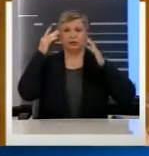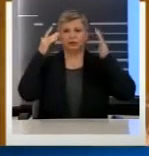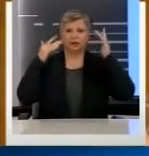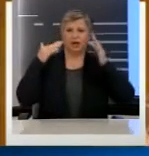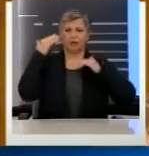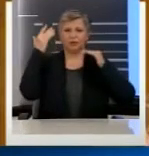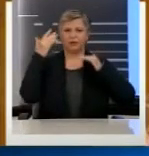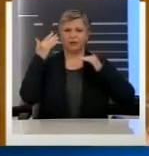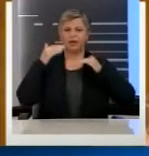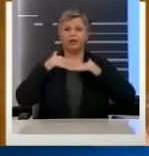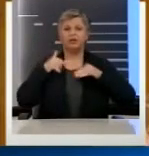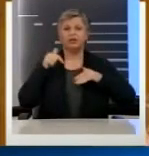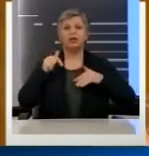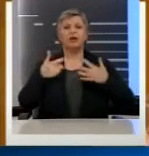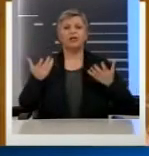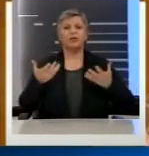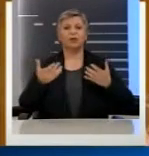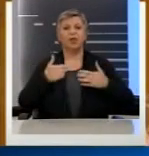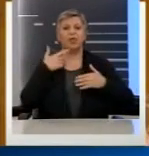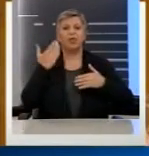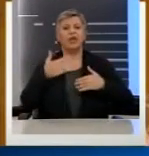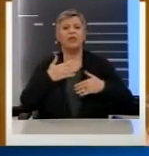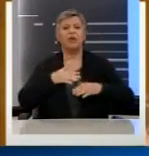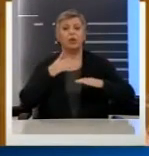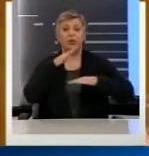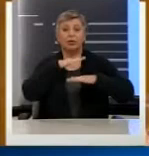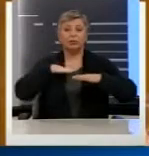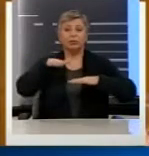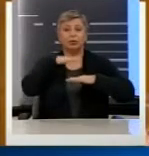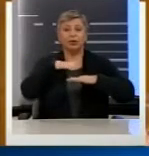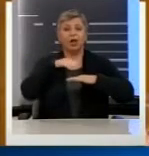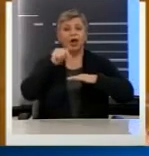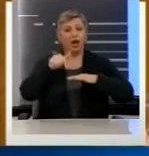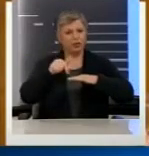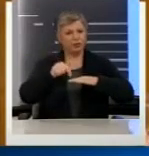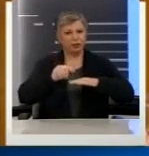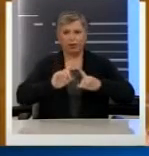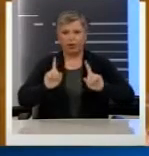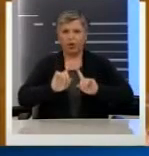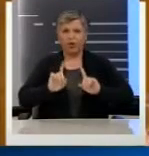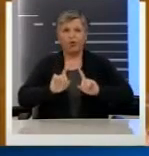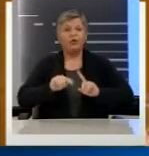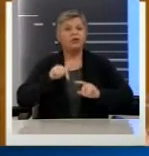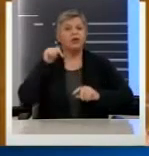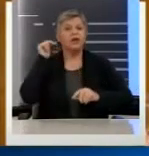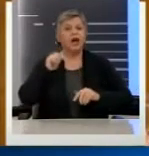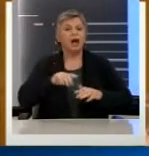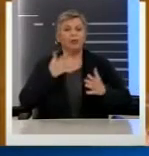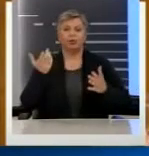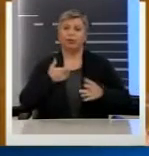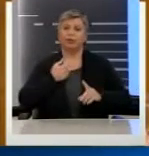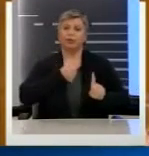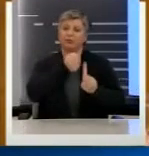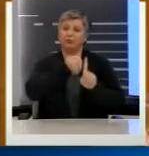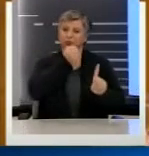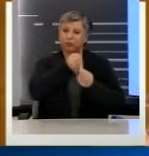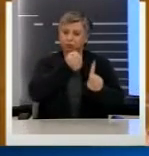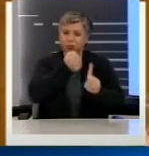επεξεργασίες και από τα πάνω που λέμε από το επικοδόμημα, ήρθαν ως αποτέλεσμα, πιέσαν και γίνανε